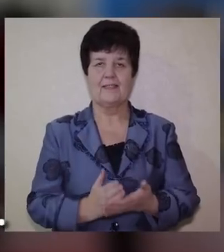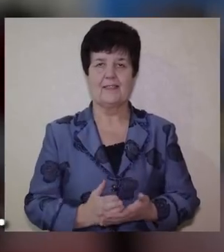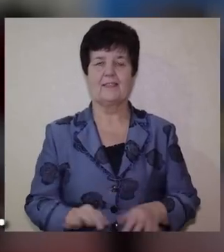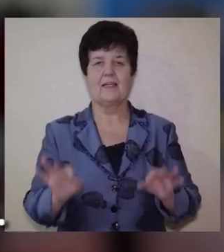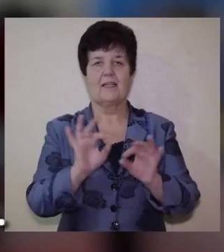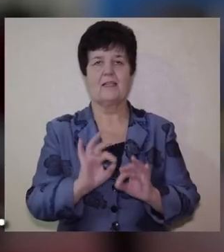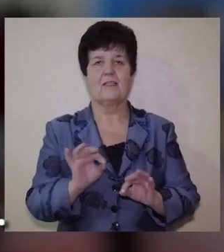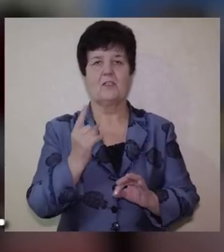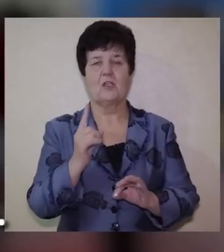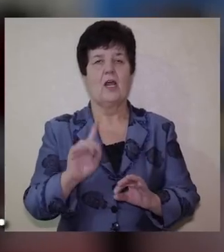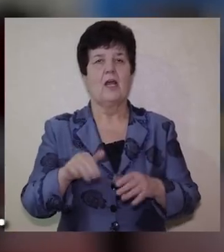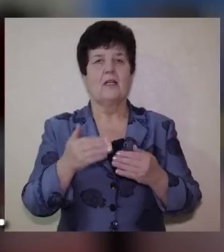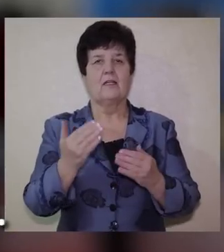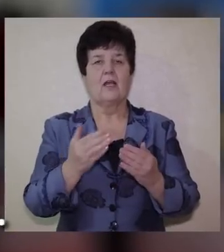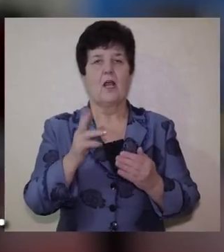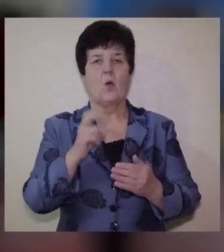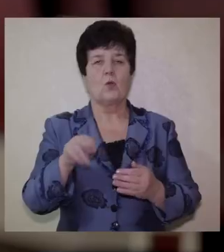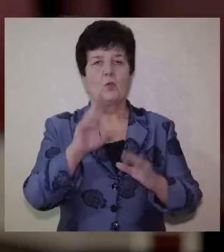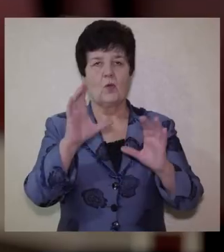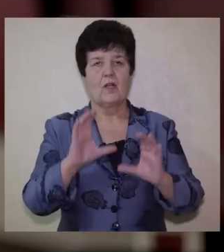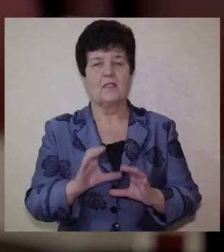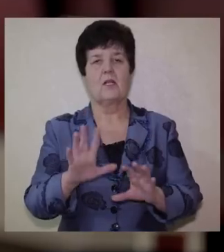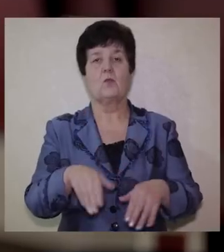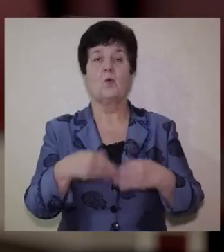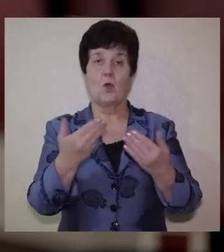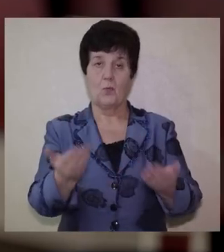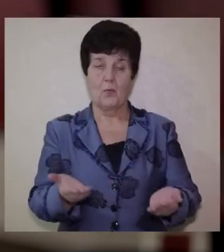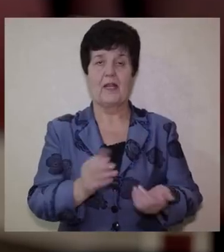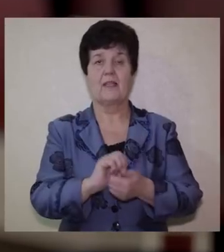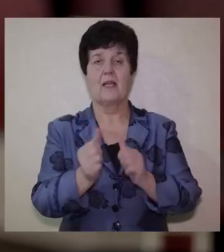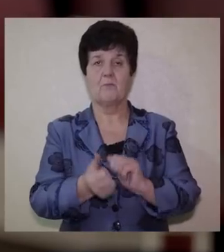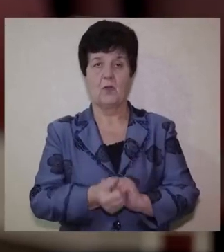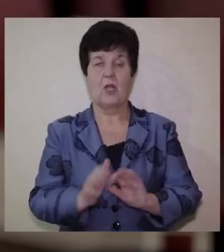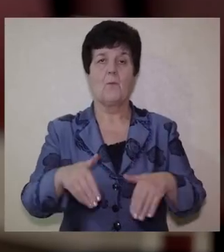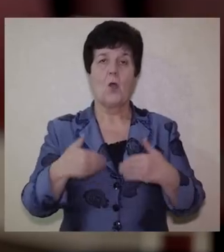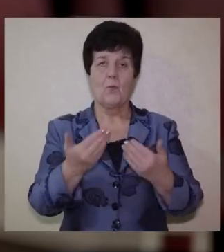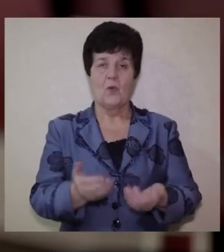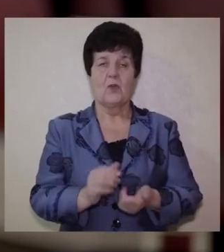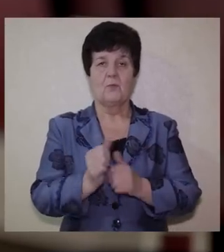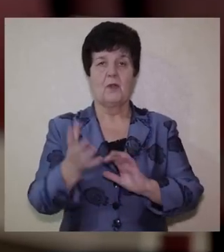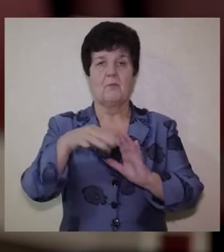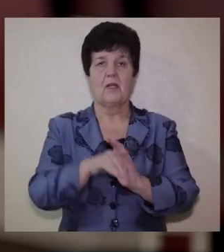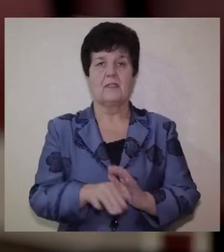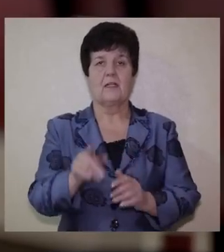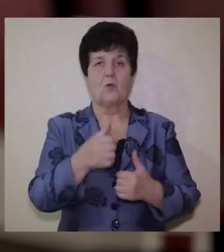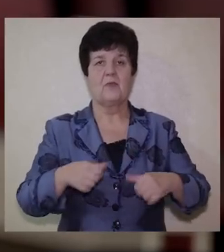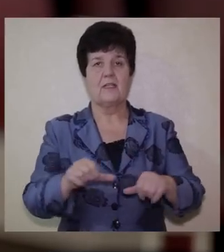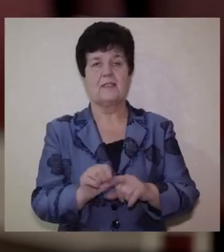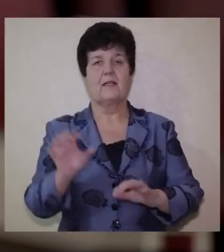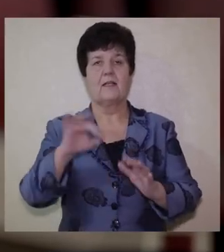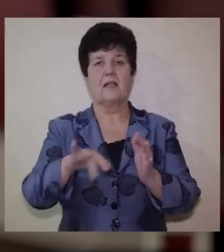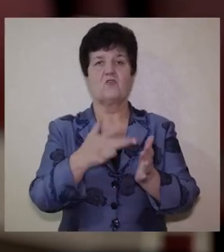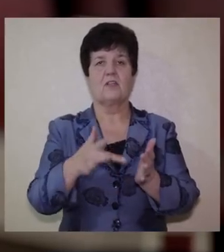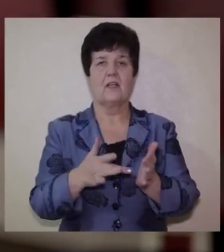există niciun element discriminatoriu în codul electoral. Noi venim cu propuneri de modificare, dar propunerile care sunt înaintate de către Comisia